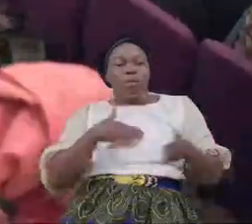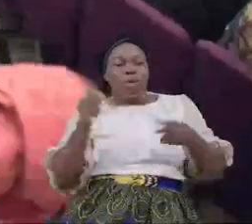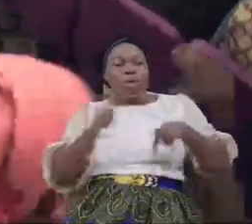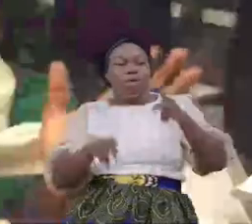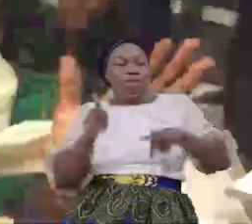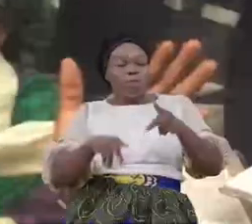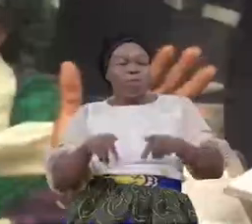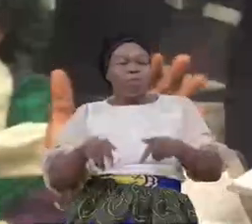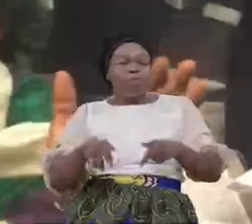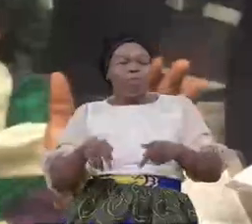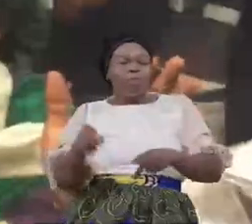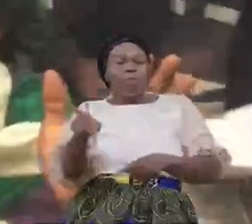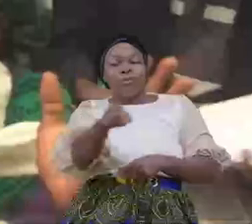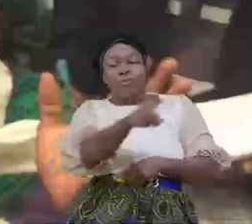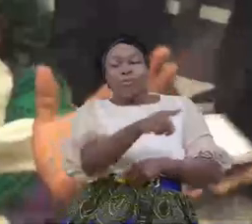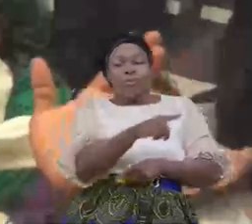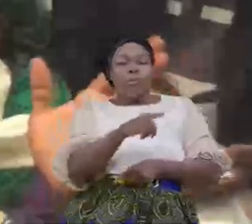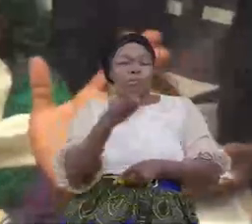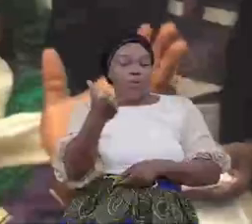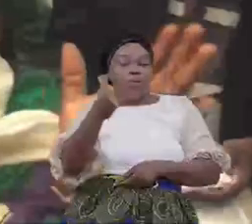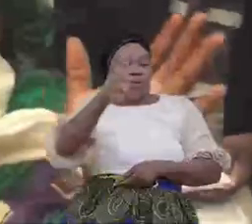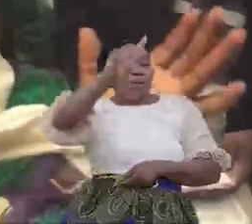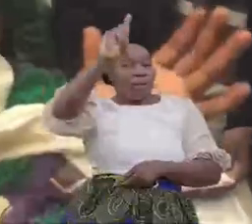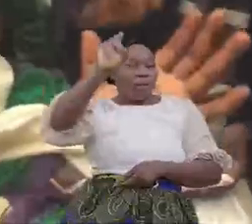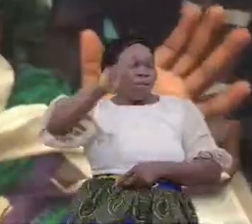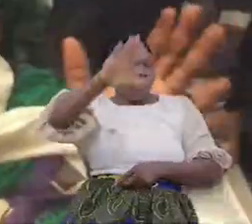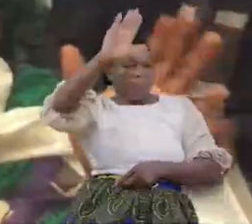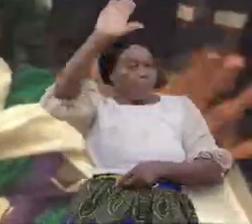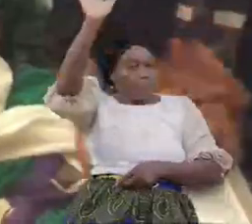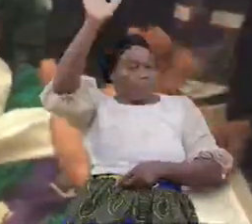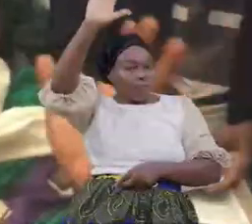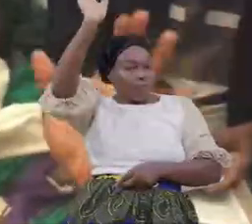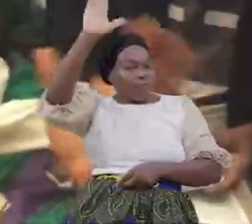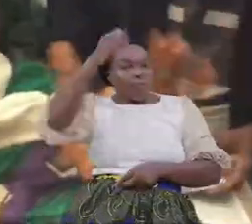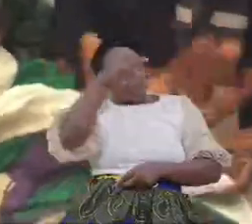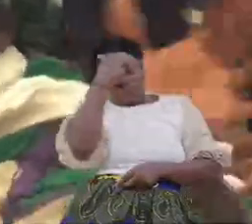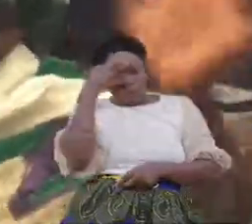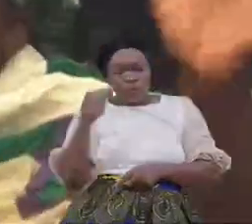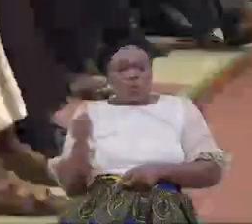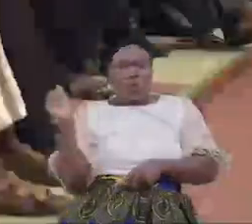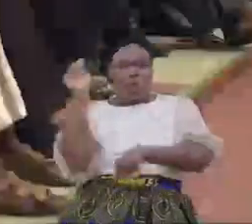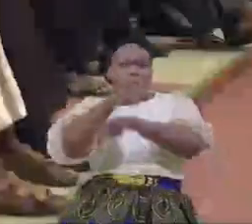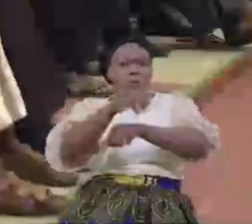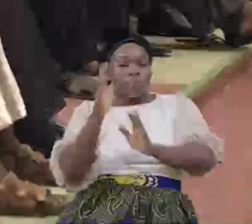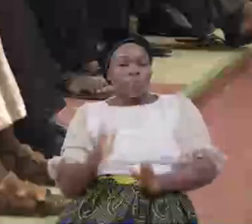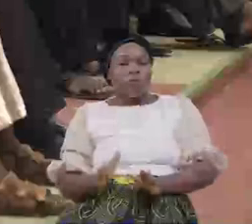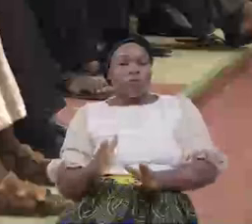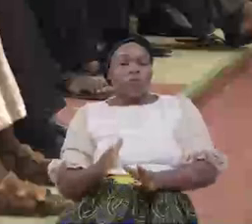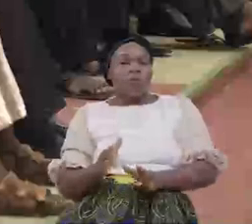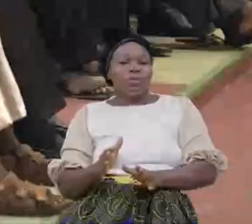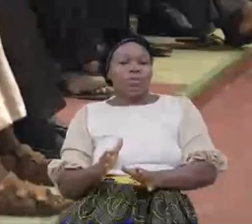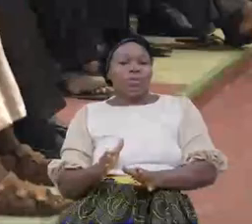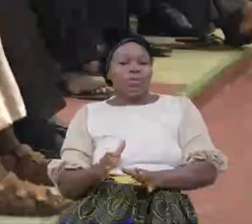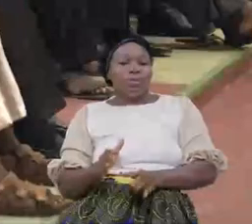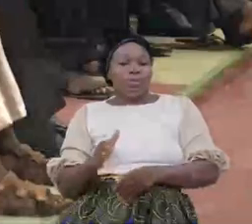Est-ce qu'ils sont là ce soir? Peuple de Dieu, vous êtes là ce soir. Les vainqueurs, vous êtes là ce soir.